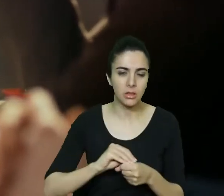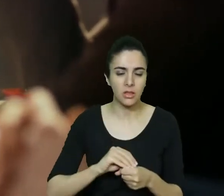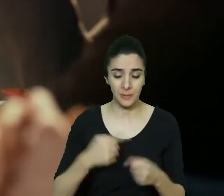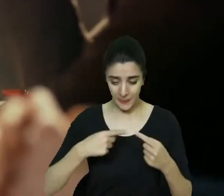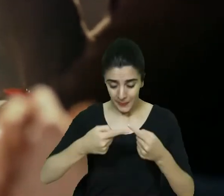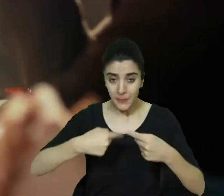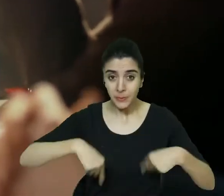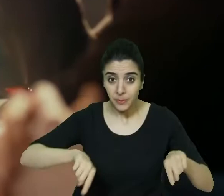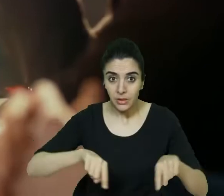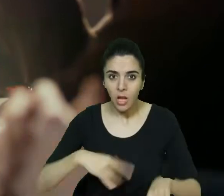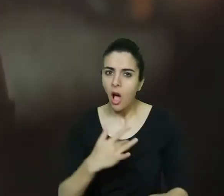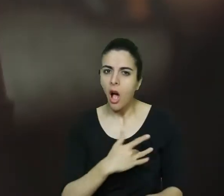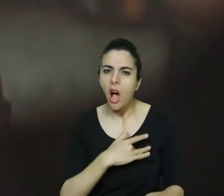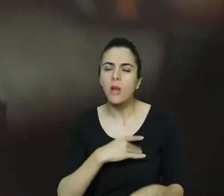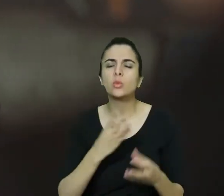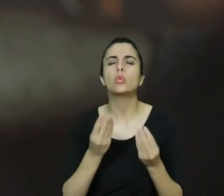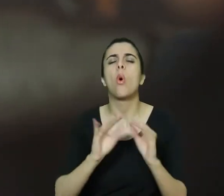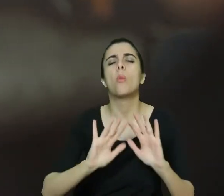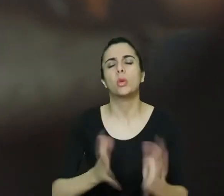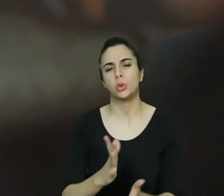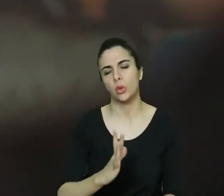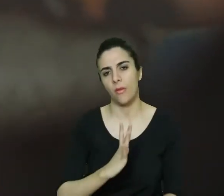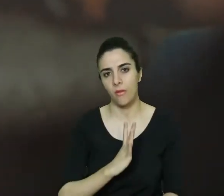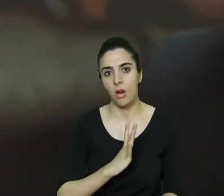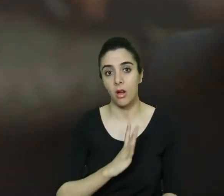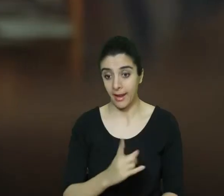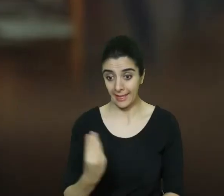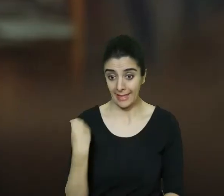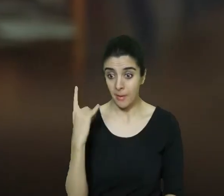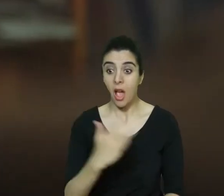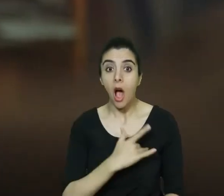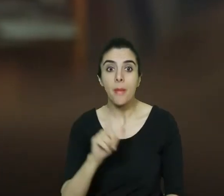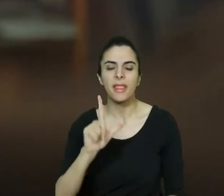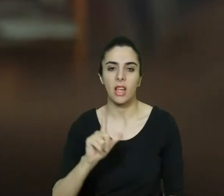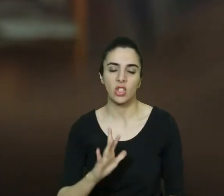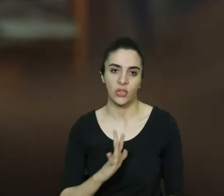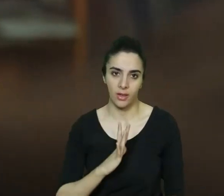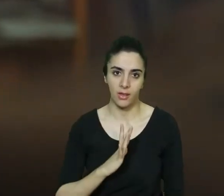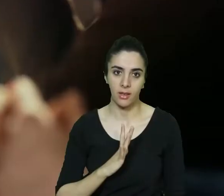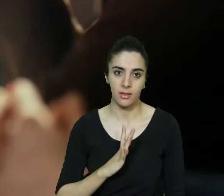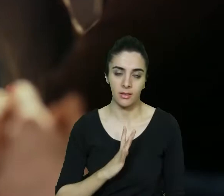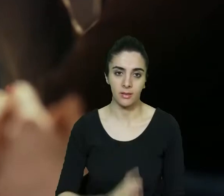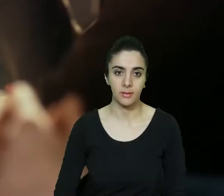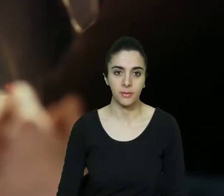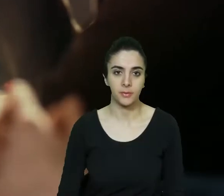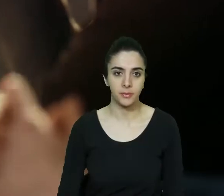bizim kalbimiz çok bozuk baylar. Bize yeni bir kalp gerek.